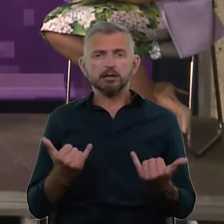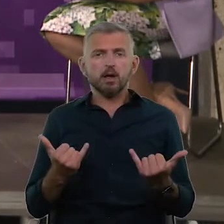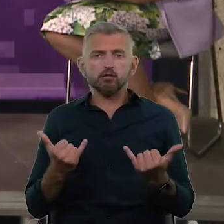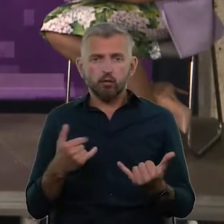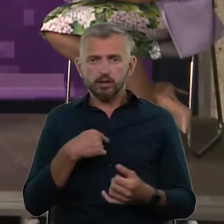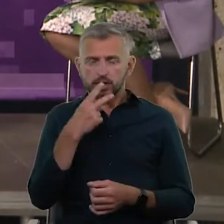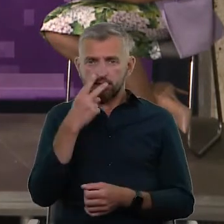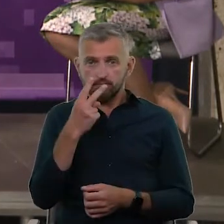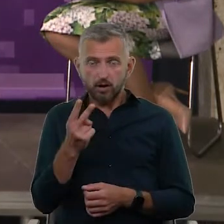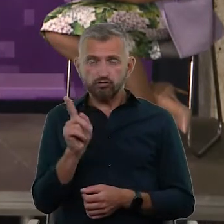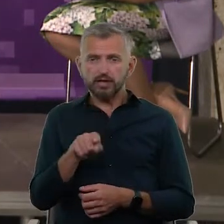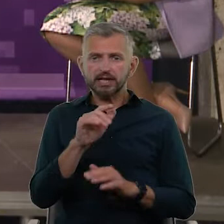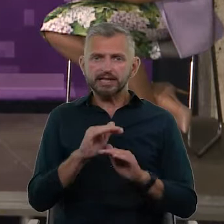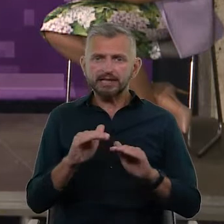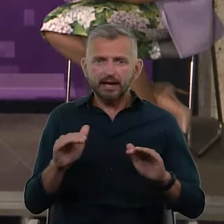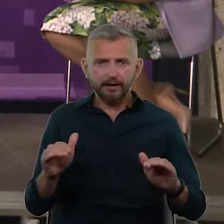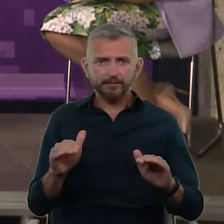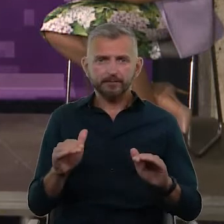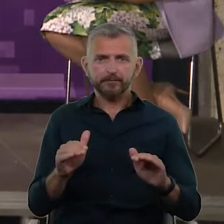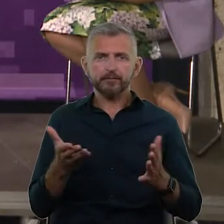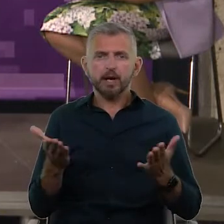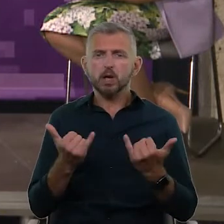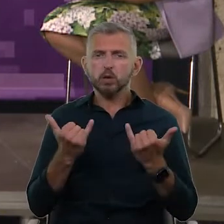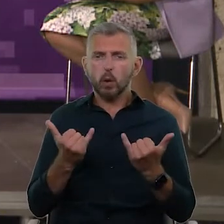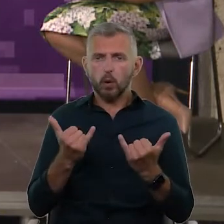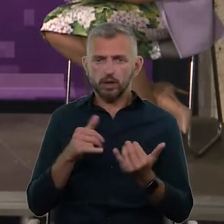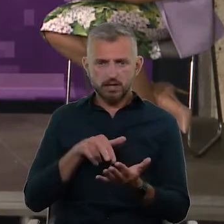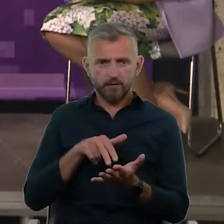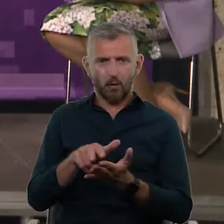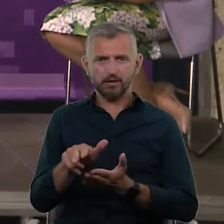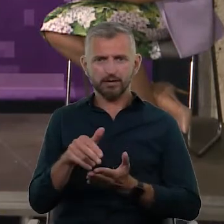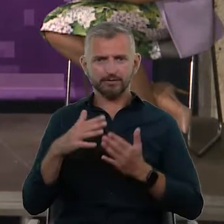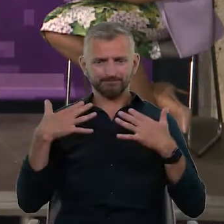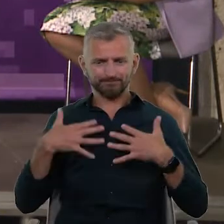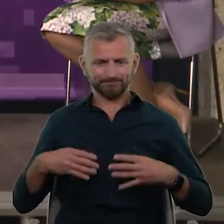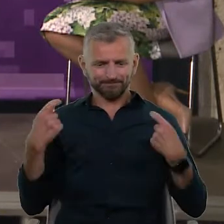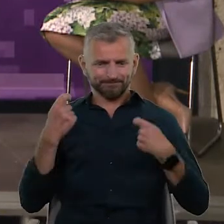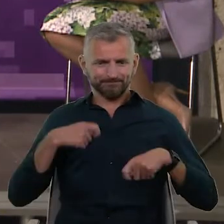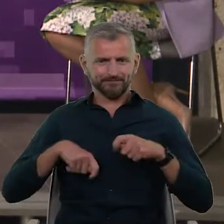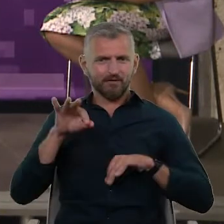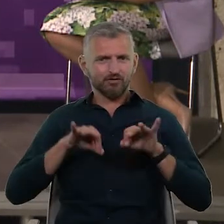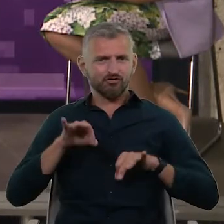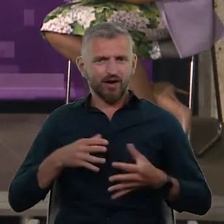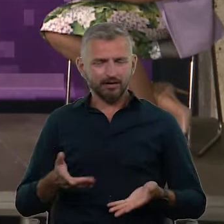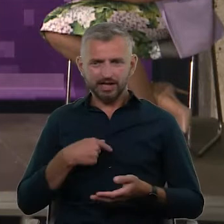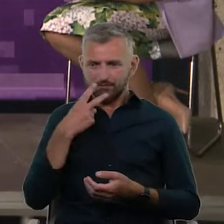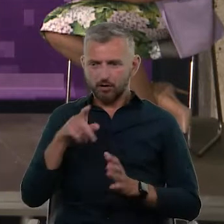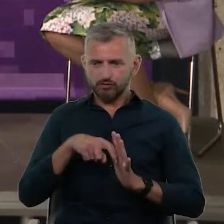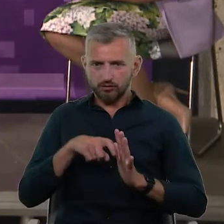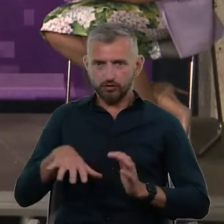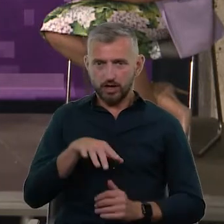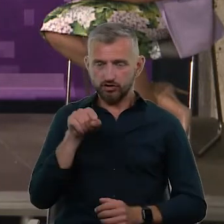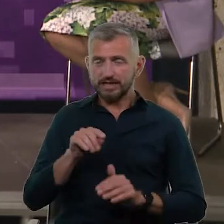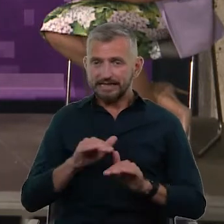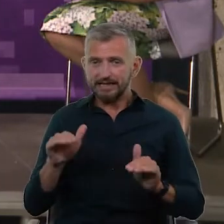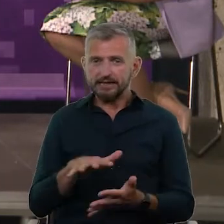я бачу тих дітей, які сьогодні виходять у вишиванках. Я бачу на Донеччині те, що ці діти,